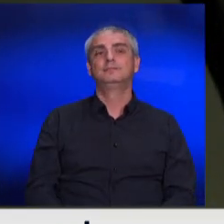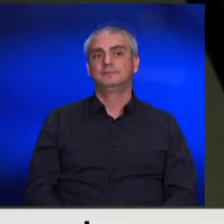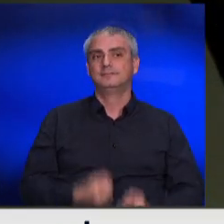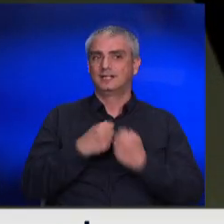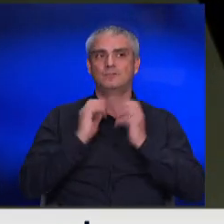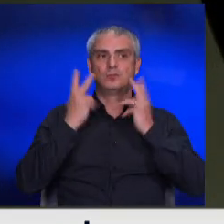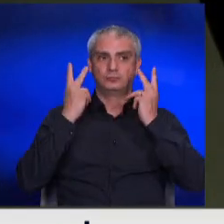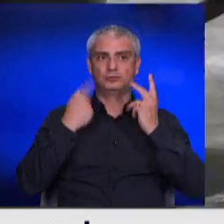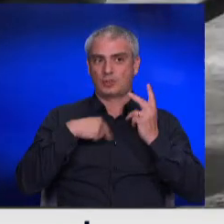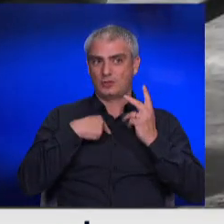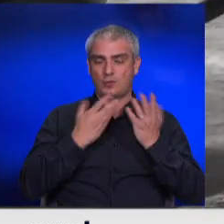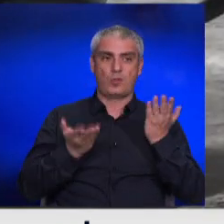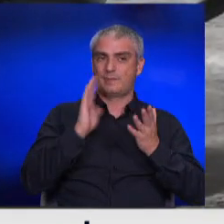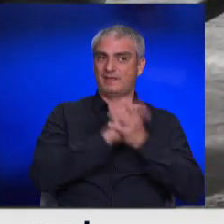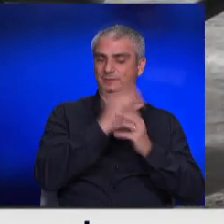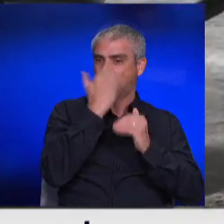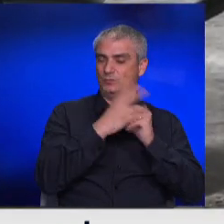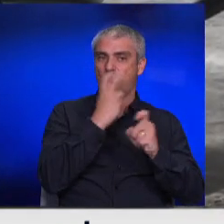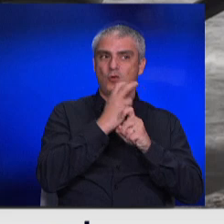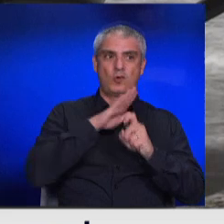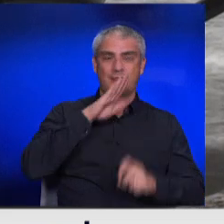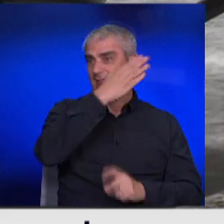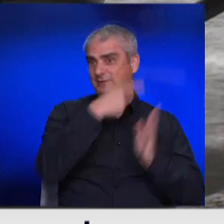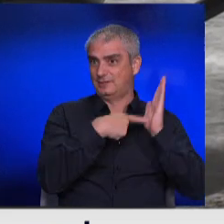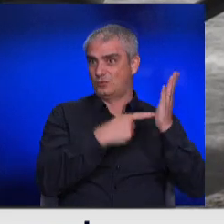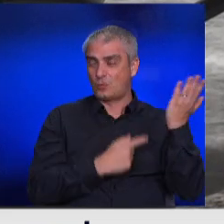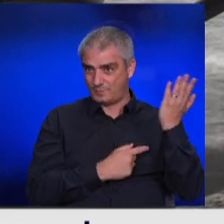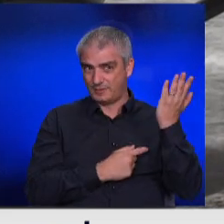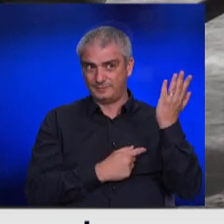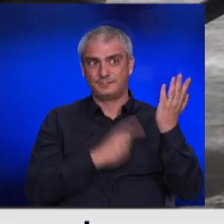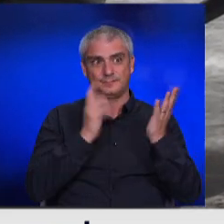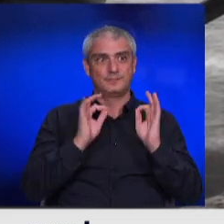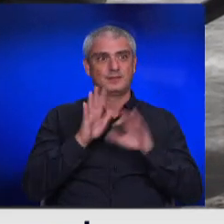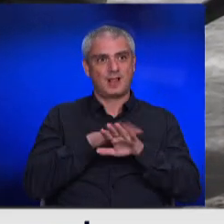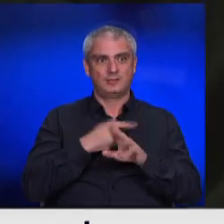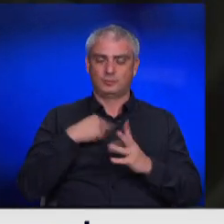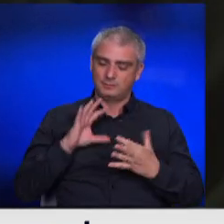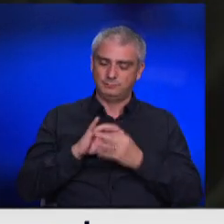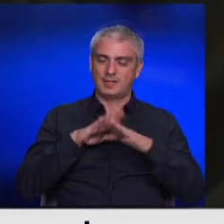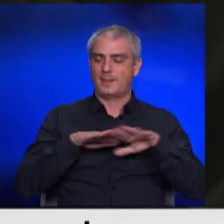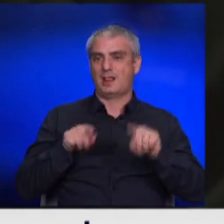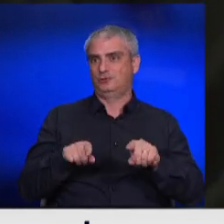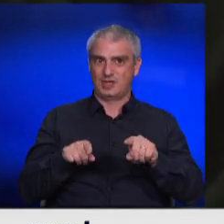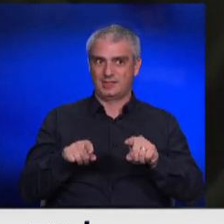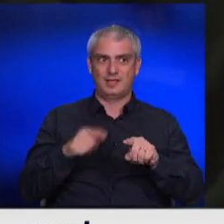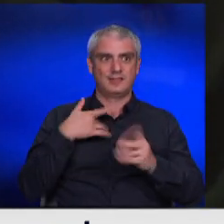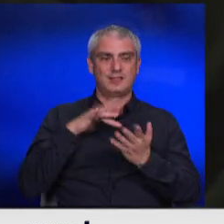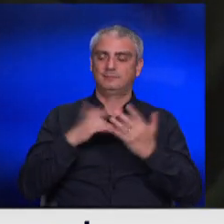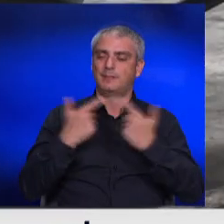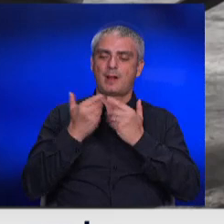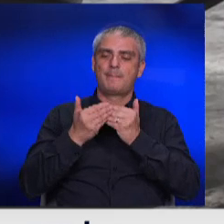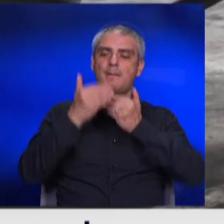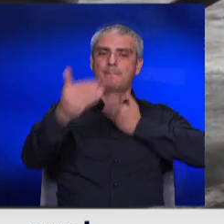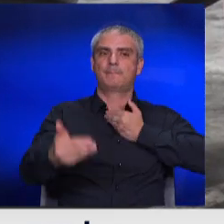המאוד משמעותי שלנו לעומת חברים שלנו שסיימו קורס טייס למשל, זה ממש להרגיש שאתה מתחבר לשטח, אתה נמצא במלחמה